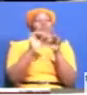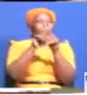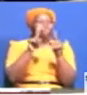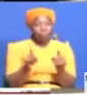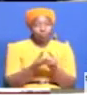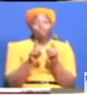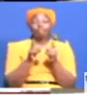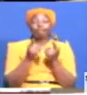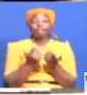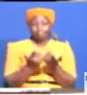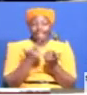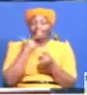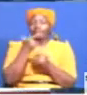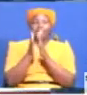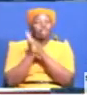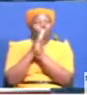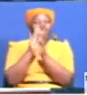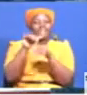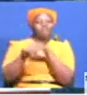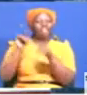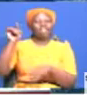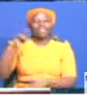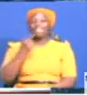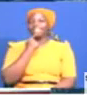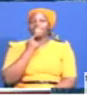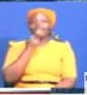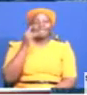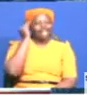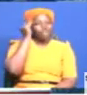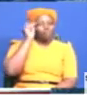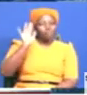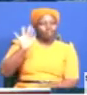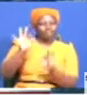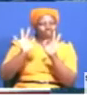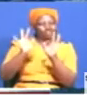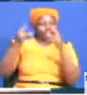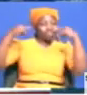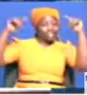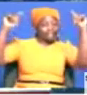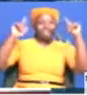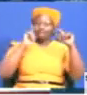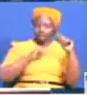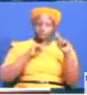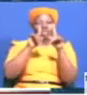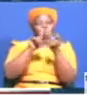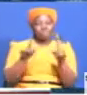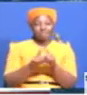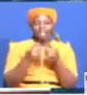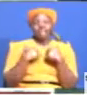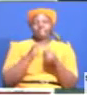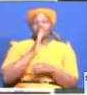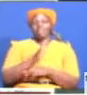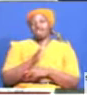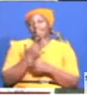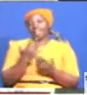and tell the story of Finland. Finnish education has been very successful and it has been, talked